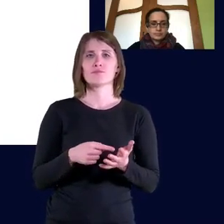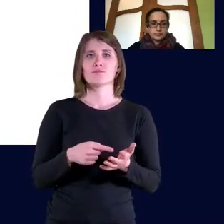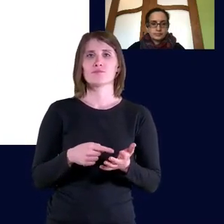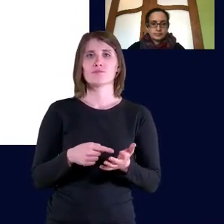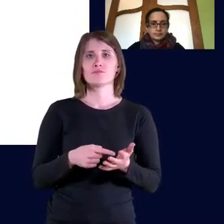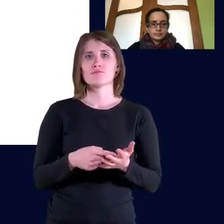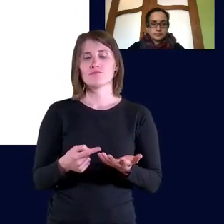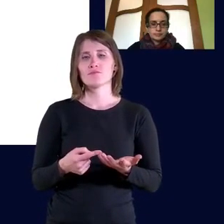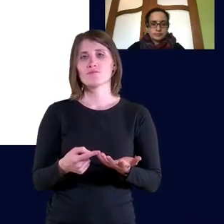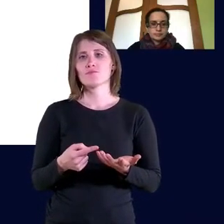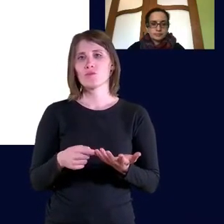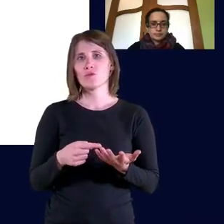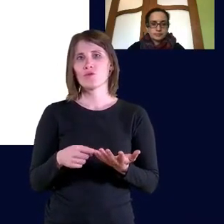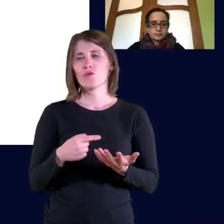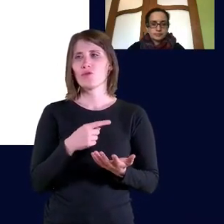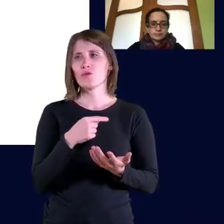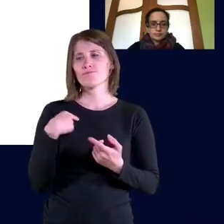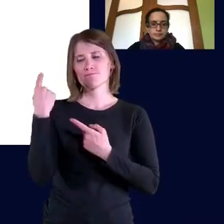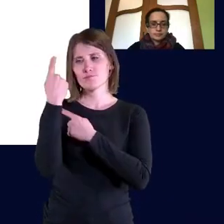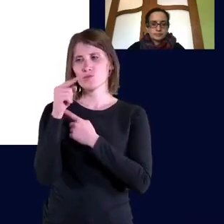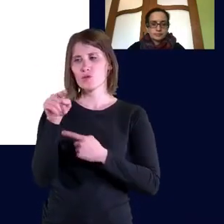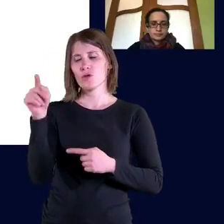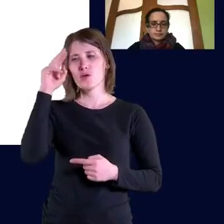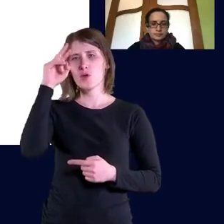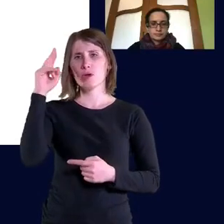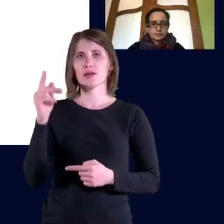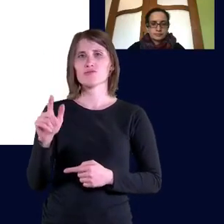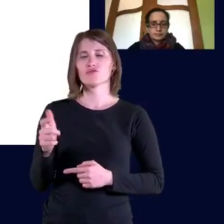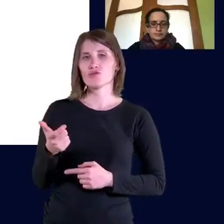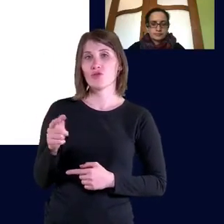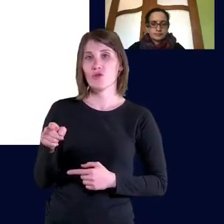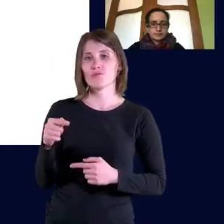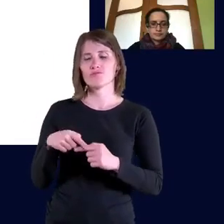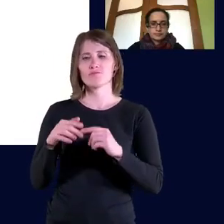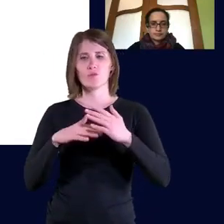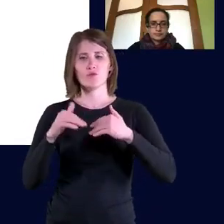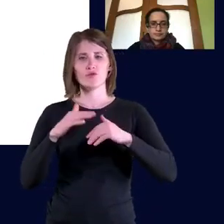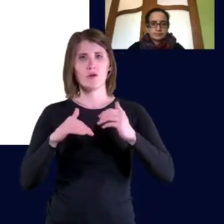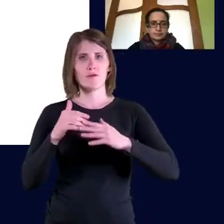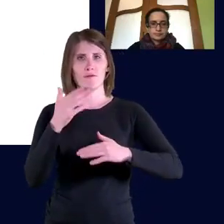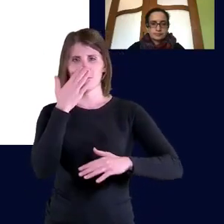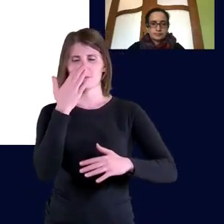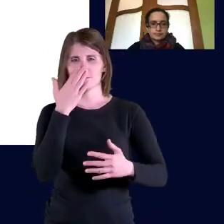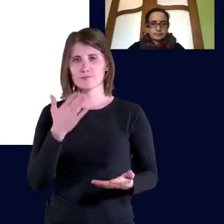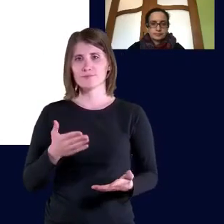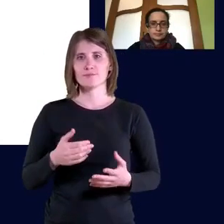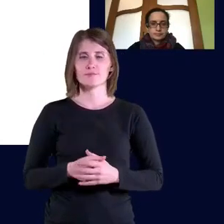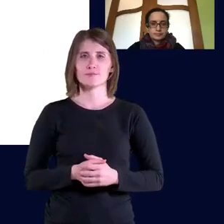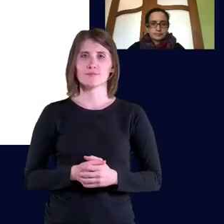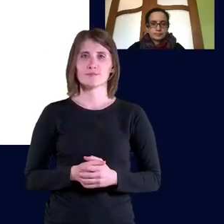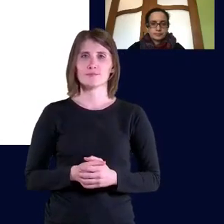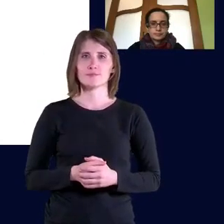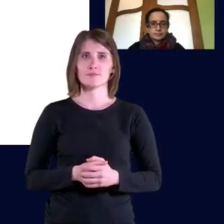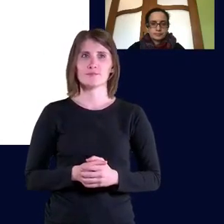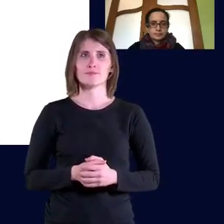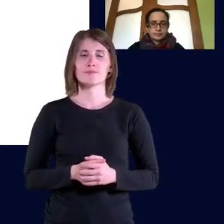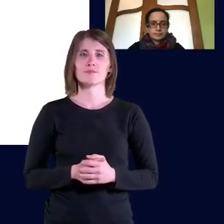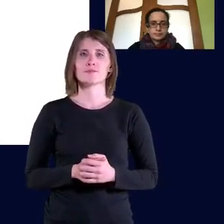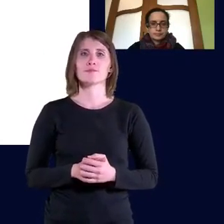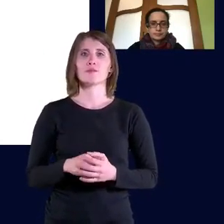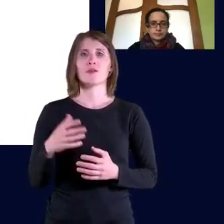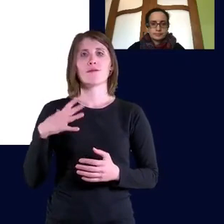z czym one są kojarzone jak są zbudowane warto również odnieść się do tego na ile